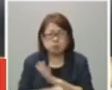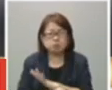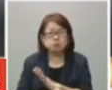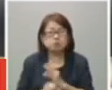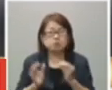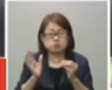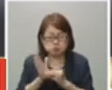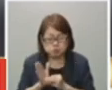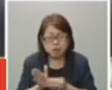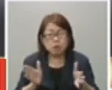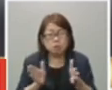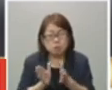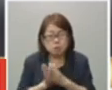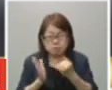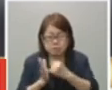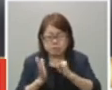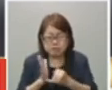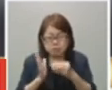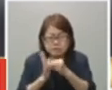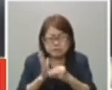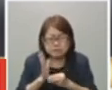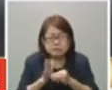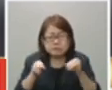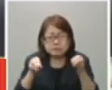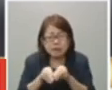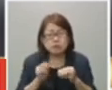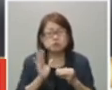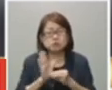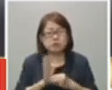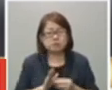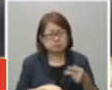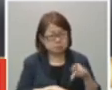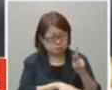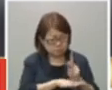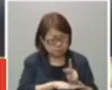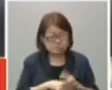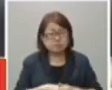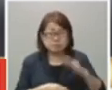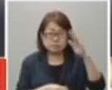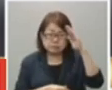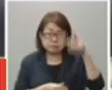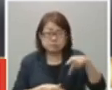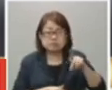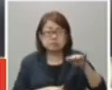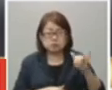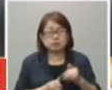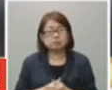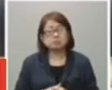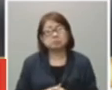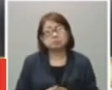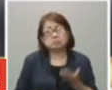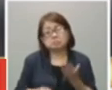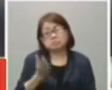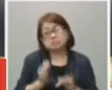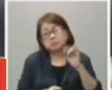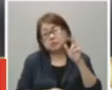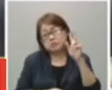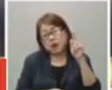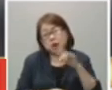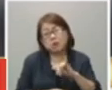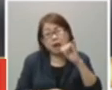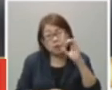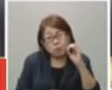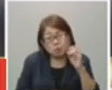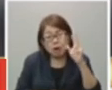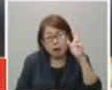ท่านประธานครับพลเอกประยุทธ์ท่านจะใช้ IO ประโคมข่าวอย่างไรก็แล้วแต่นะครับท่าน